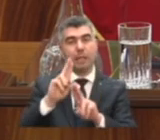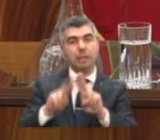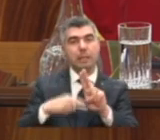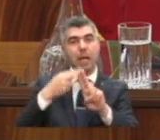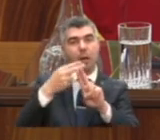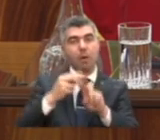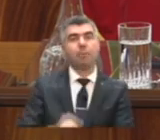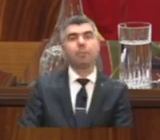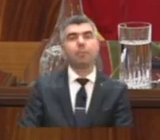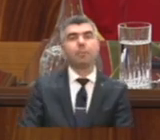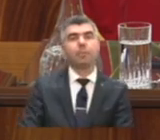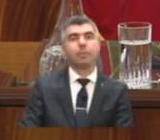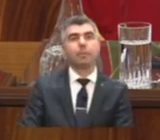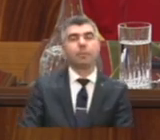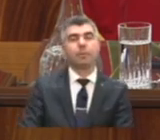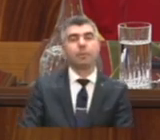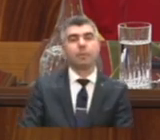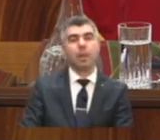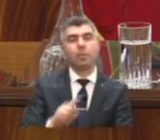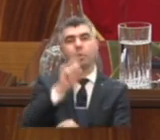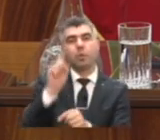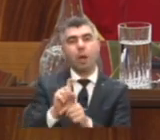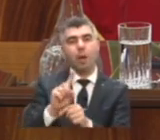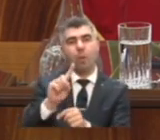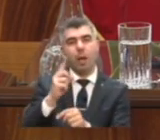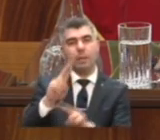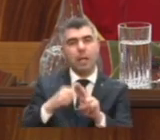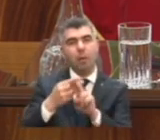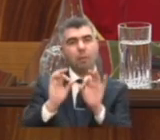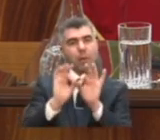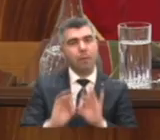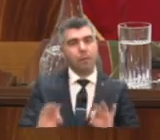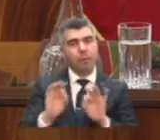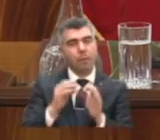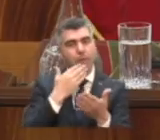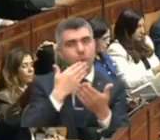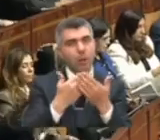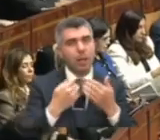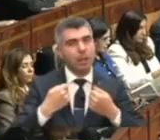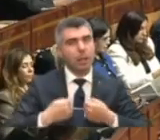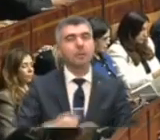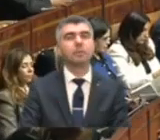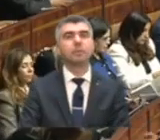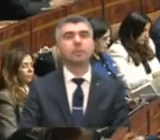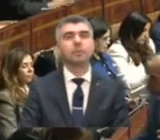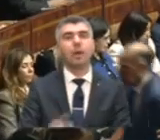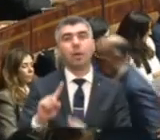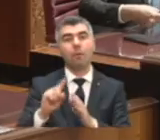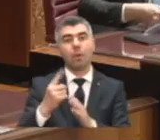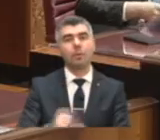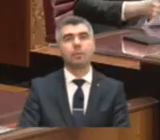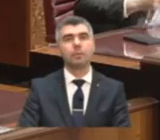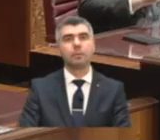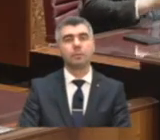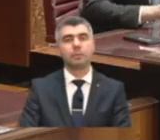الأسئلة الكتابية، وتم سحب سؤال كتابي واحد. شكرا السيد رئيس. شكرا السيد الامين. بدايه نتقاداش